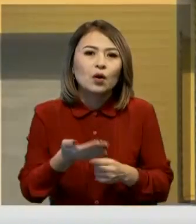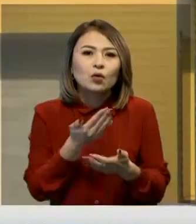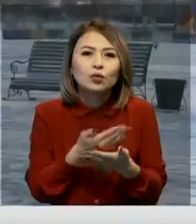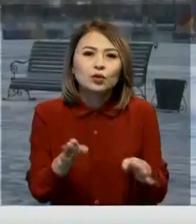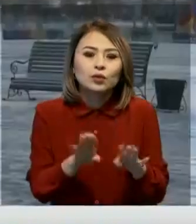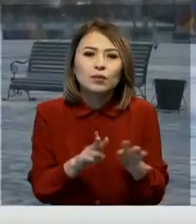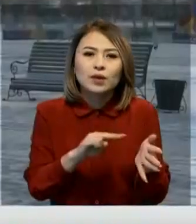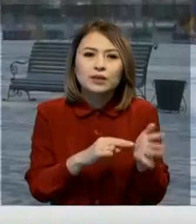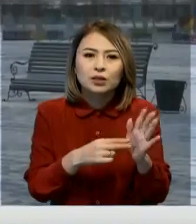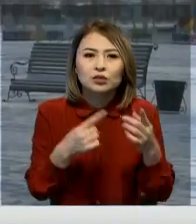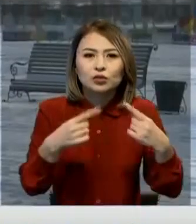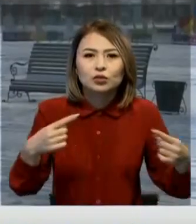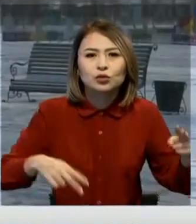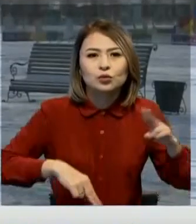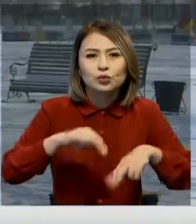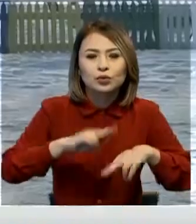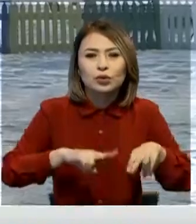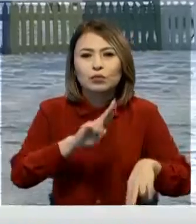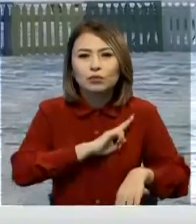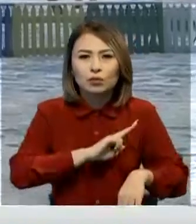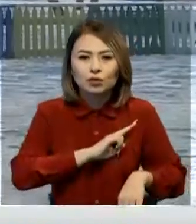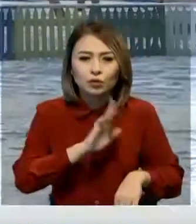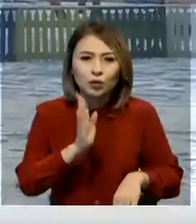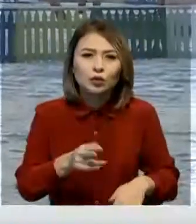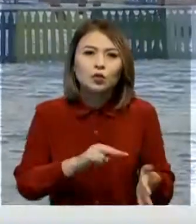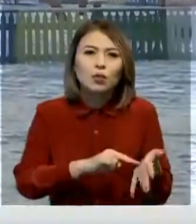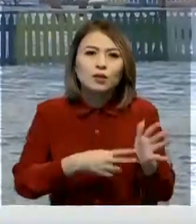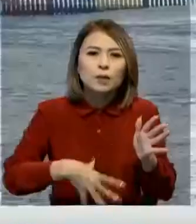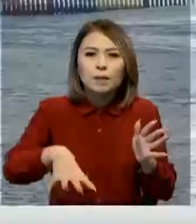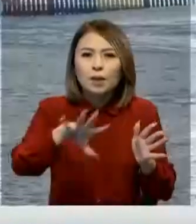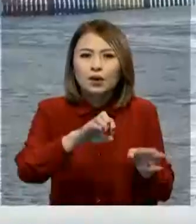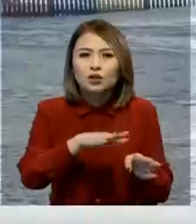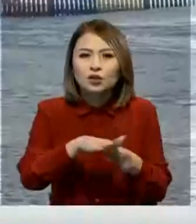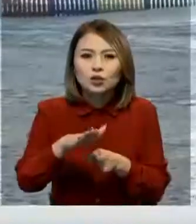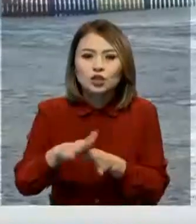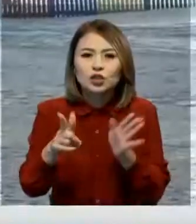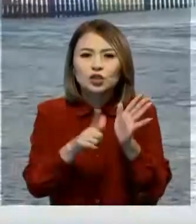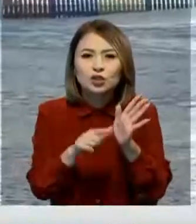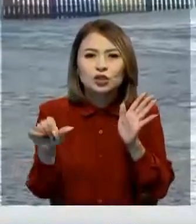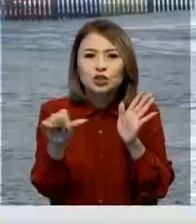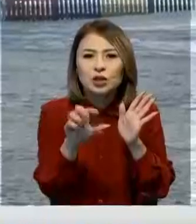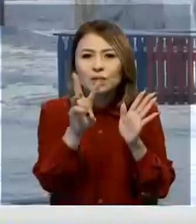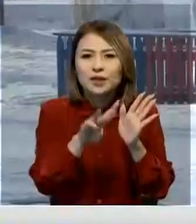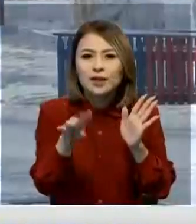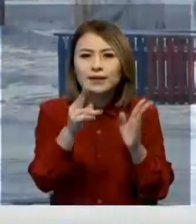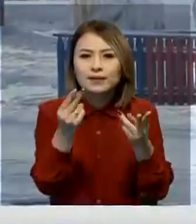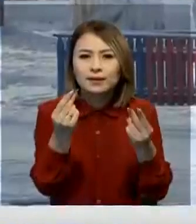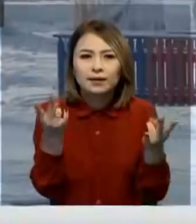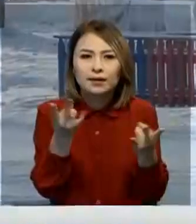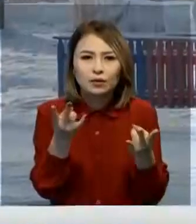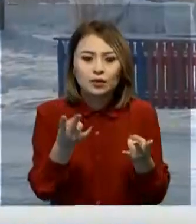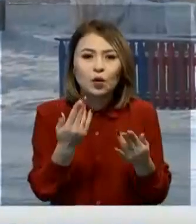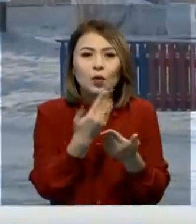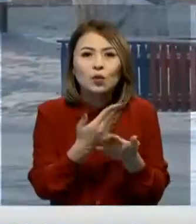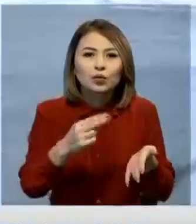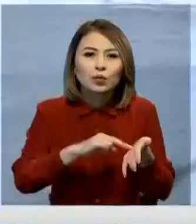тұр. Өңірде бұдан басқа жоспарланған құрылыс жұмыстары да аз емес. Осы жобалардың барлығын жүзеге асыруға 7,5 миллиард теңге